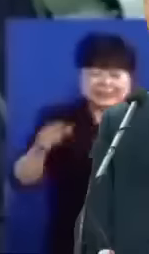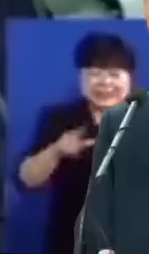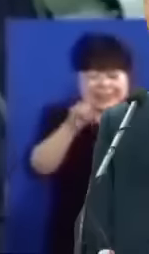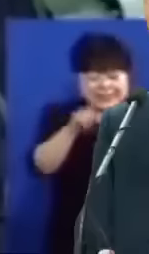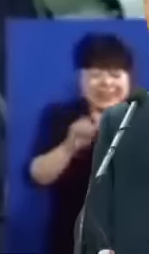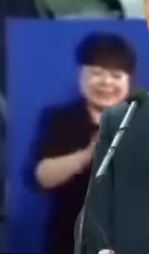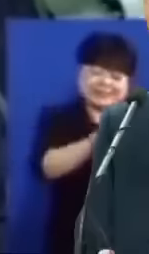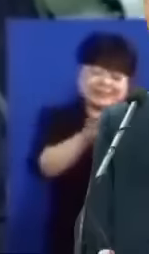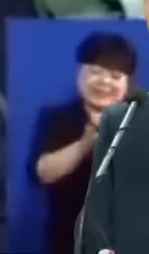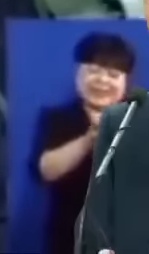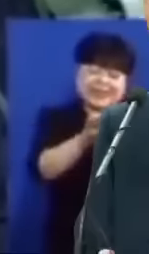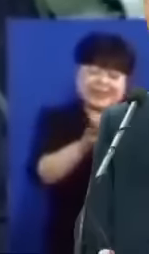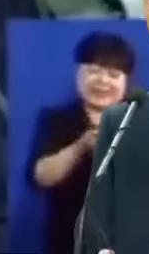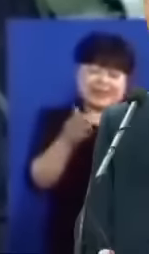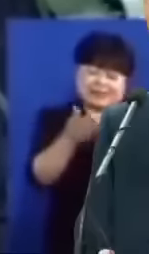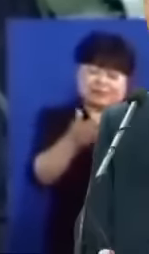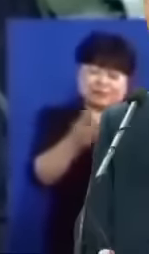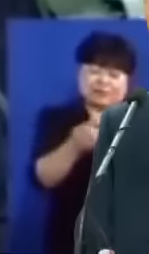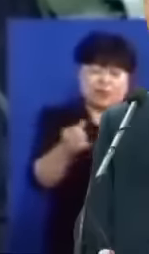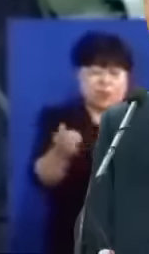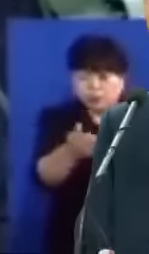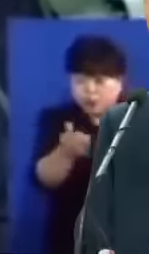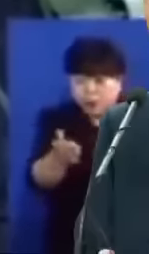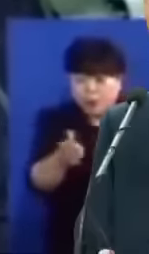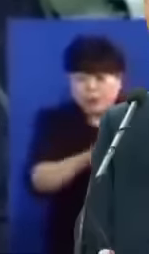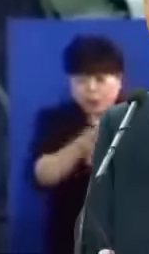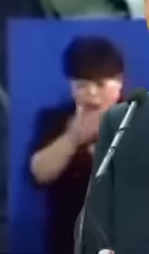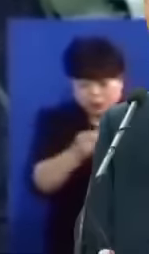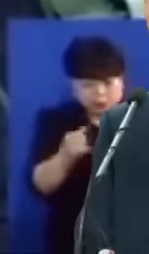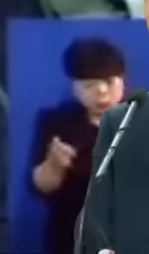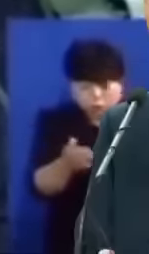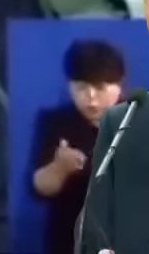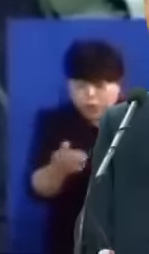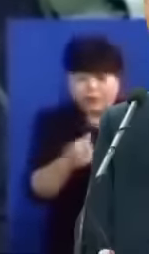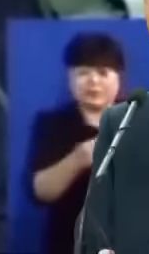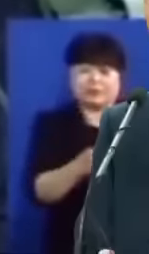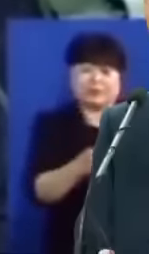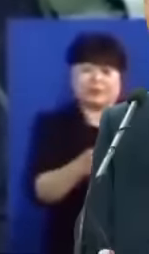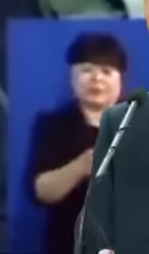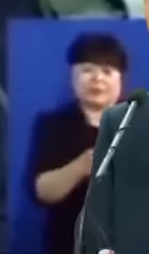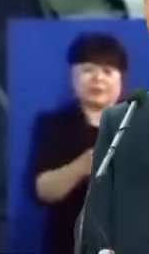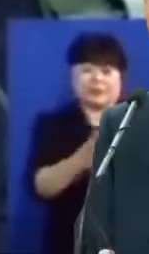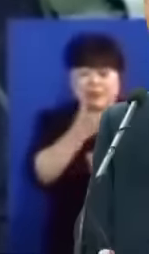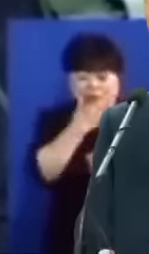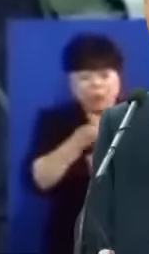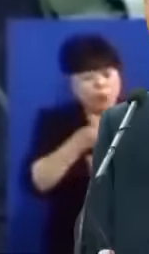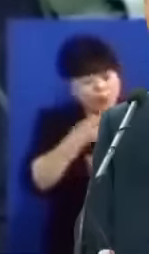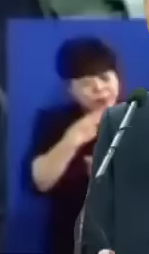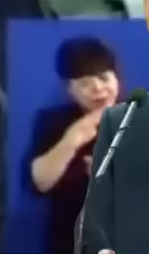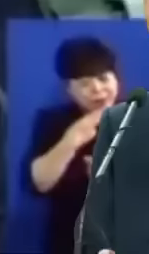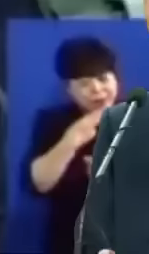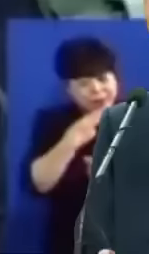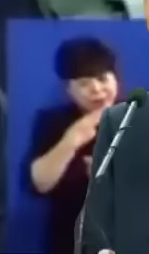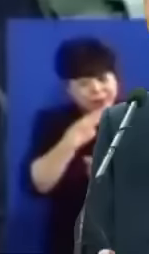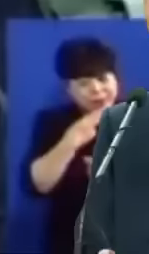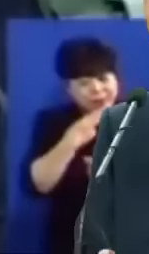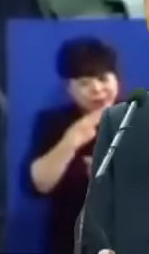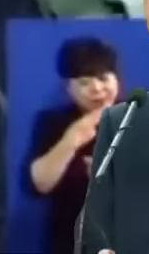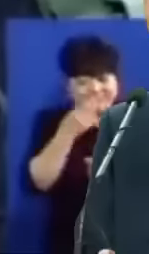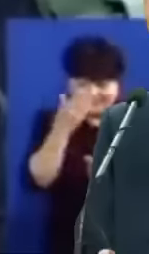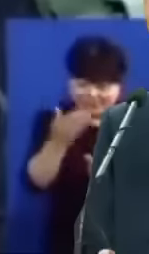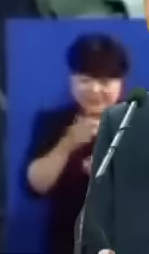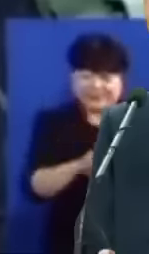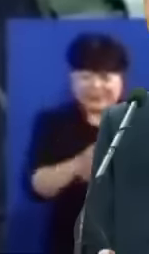살면서 사랑할 사람도 없고 사랑받을 사람도 없으니까 행복 안 하겠네요.